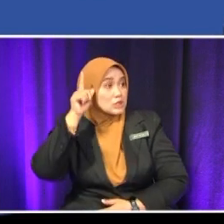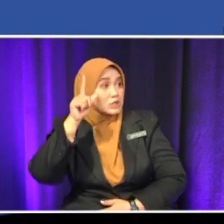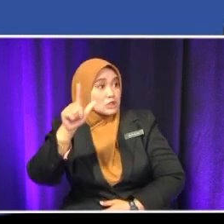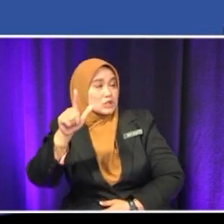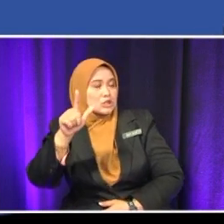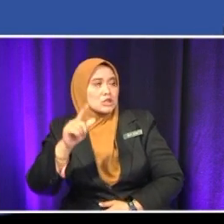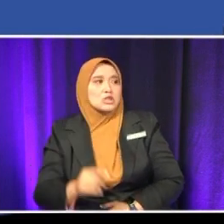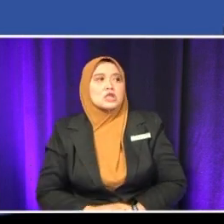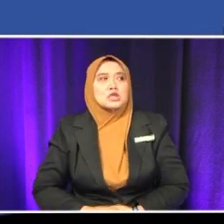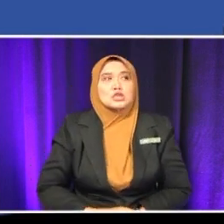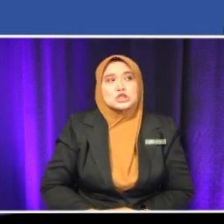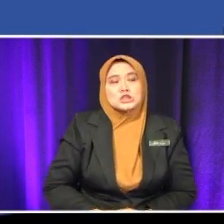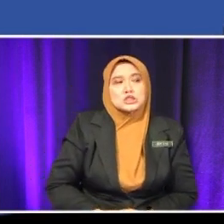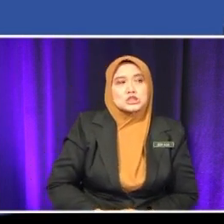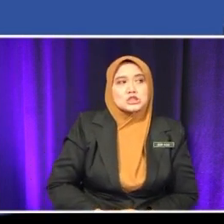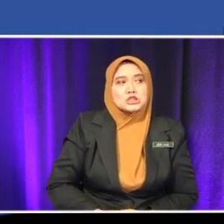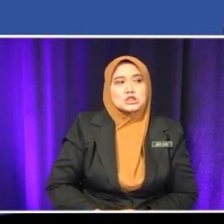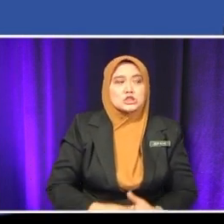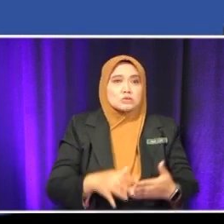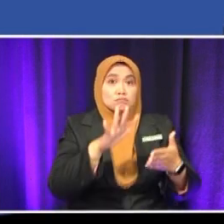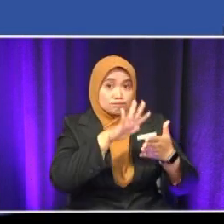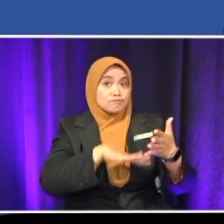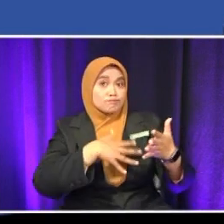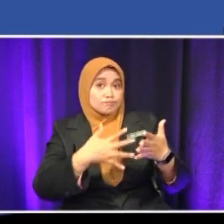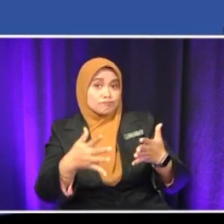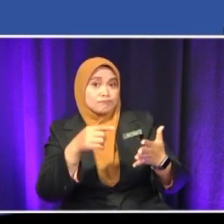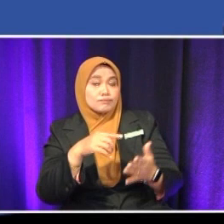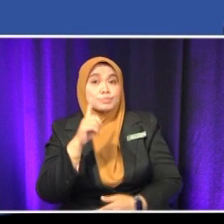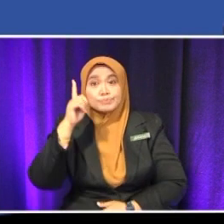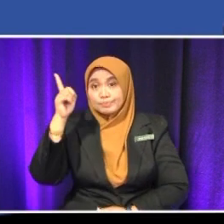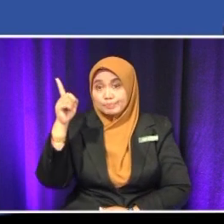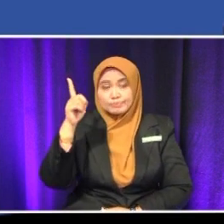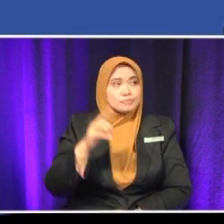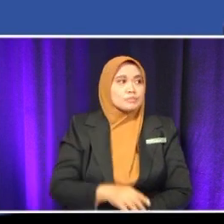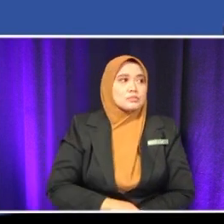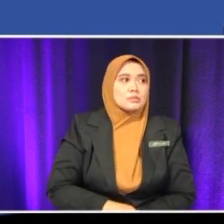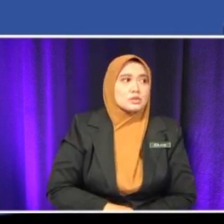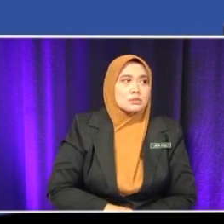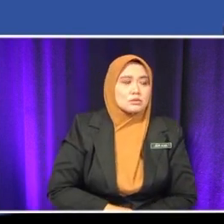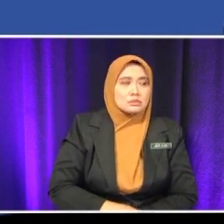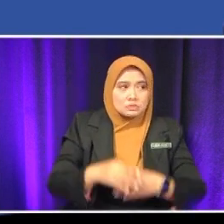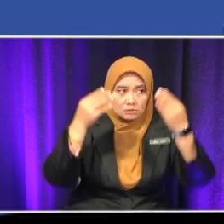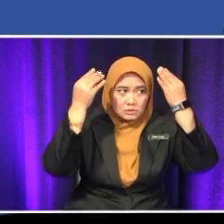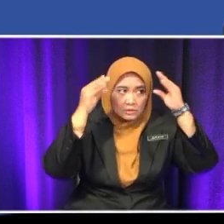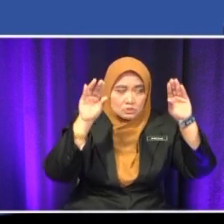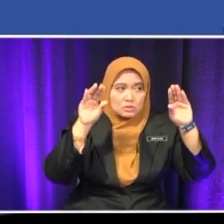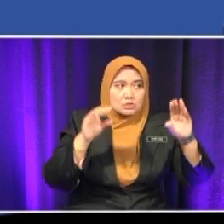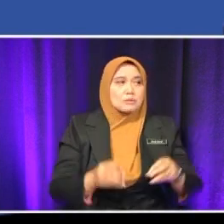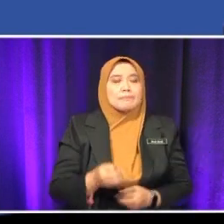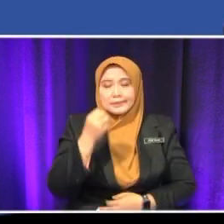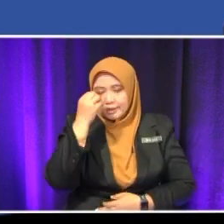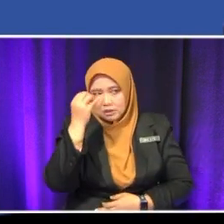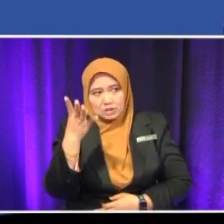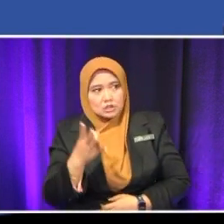Yeah. Nama bilik ada kelas 5 arus, bilik muzik, pusat sumber, koperasi. Cikgu dah represent dia ataupun